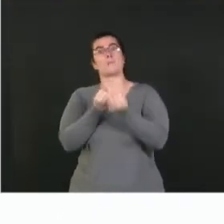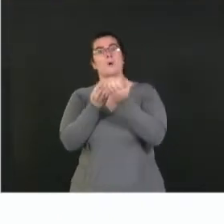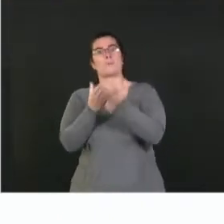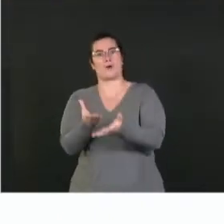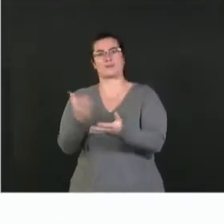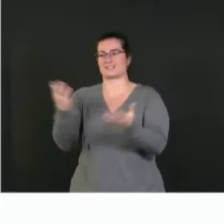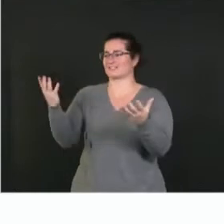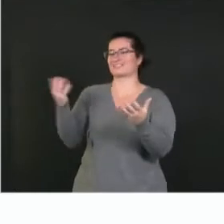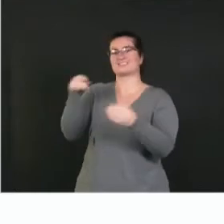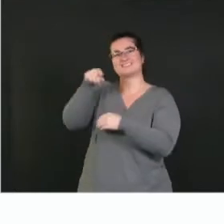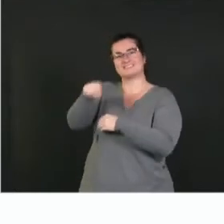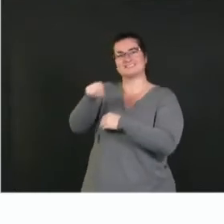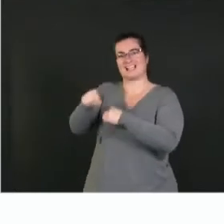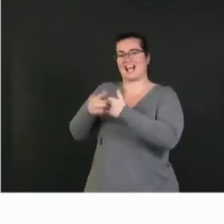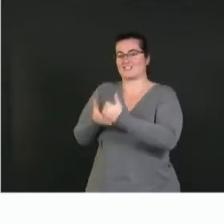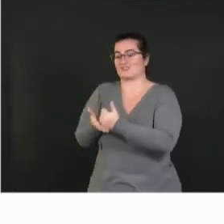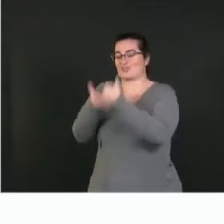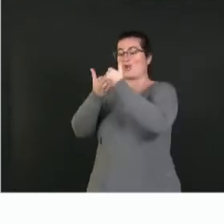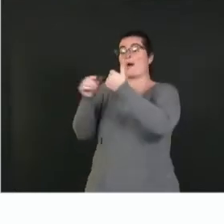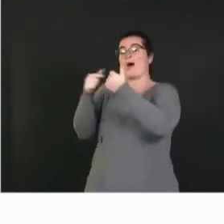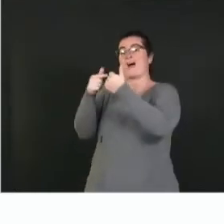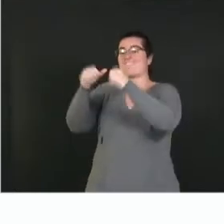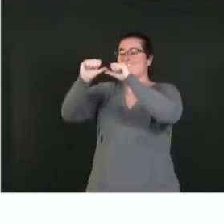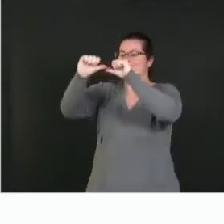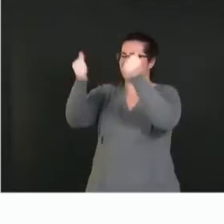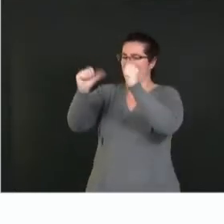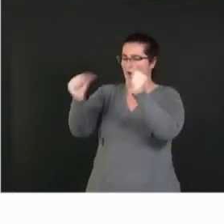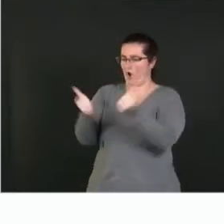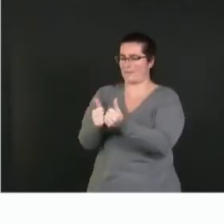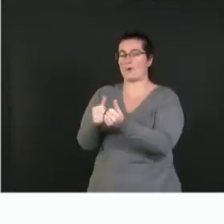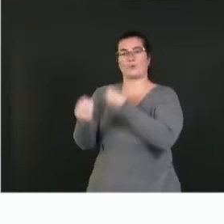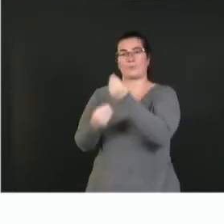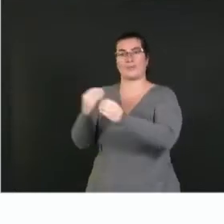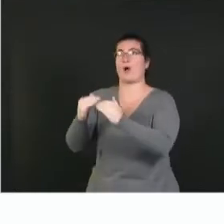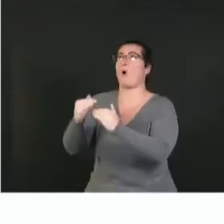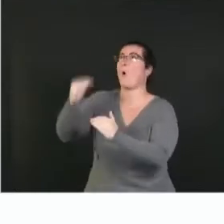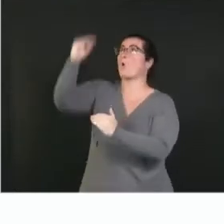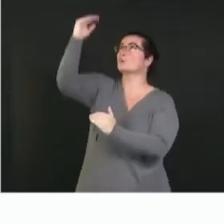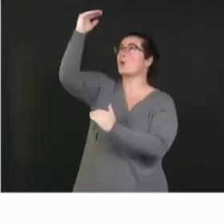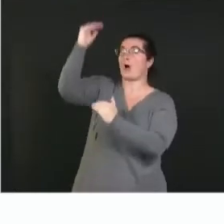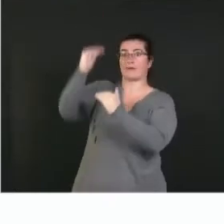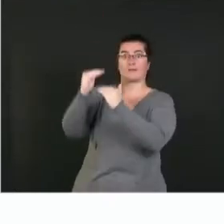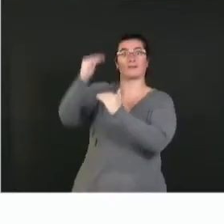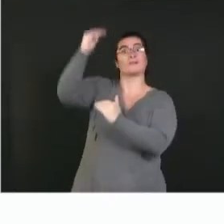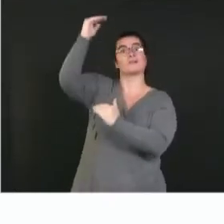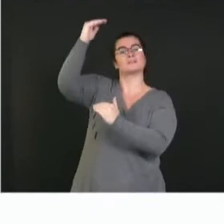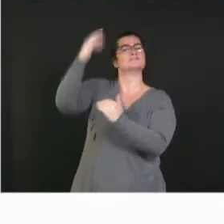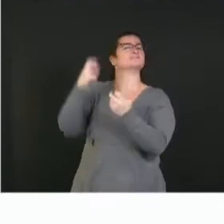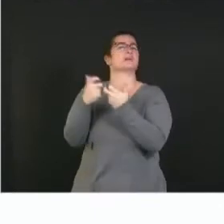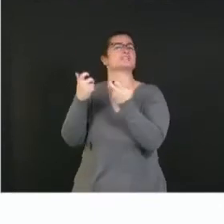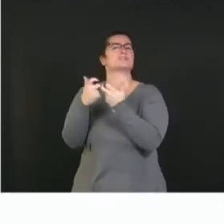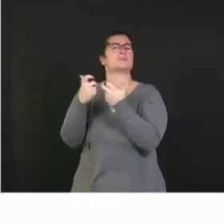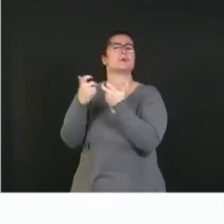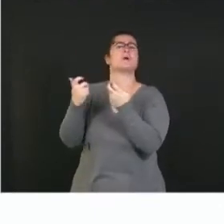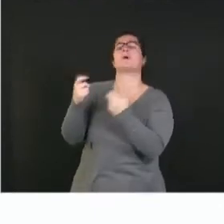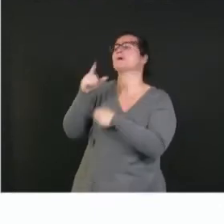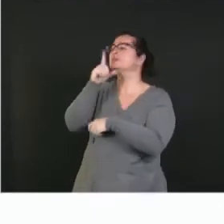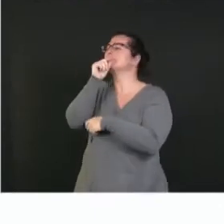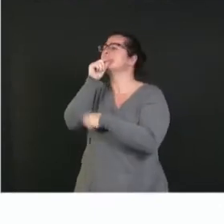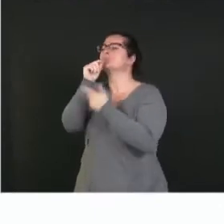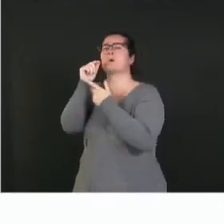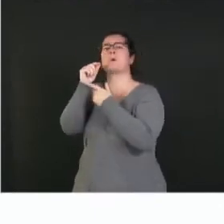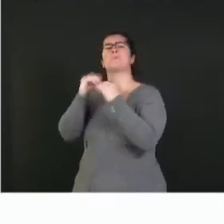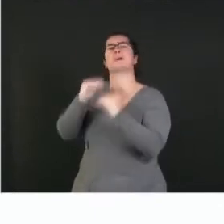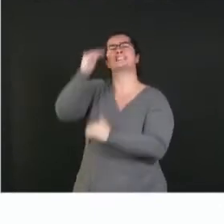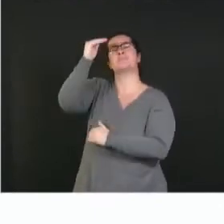bâtiment en utilisant des formes architecturales adaptées, des hauteurs de bâtiments. On sait que, par exemple, pour certaines espèces d'oiseaux, des bâtiments de plus de 6